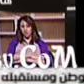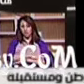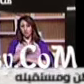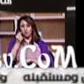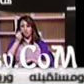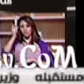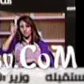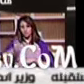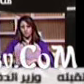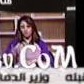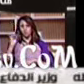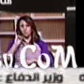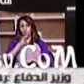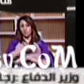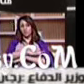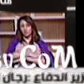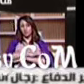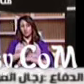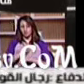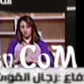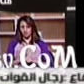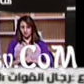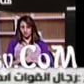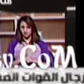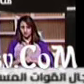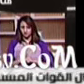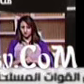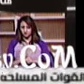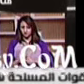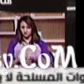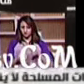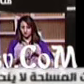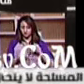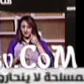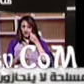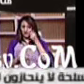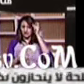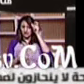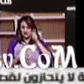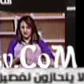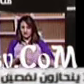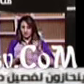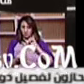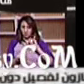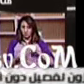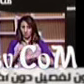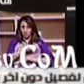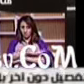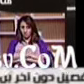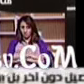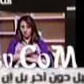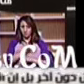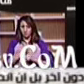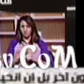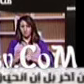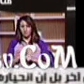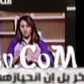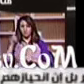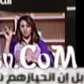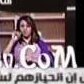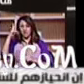الفرض كل النظام السياسي الاسرائيل مش احترام اراده الانسان كانسان بدليل ان هي بتموت في الفلسطينيين هي لا تحترم